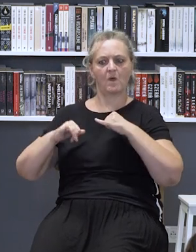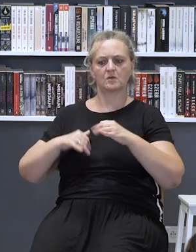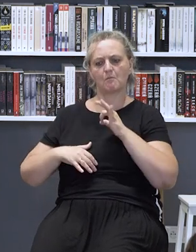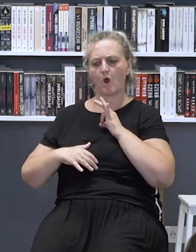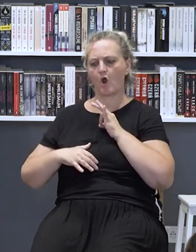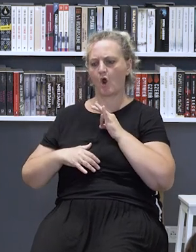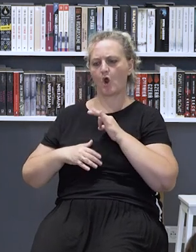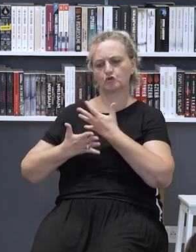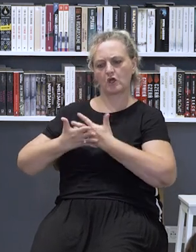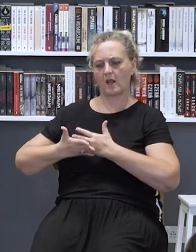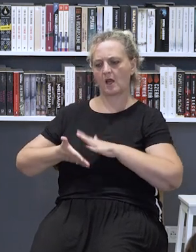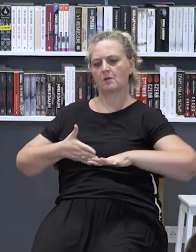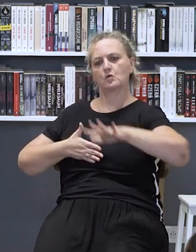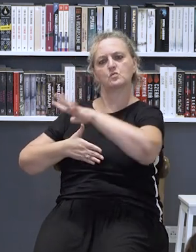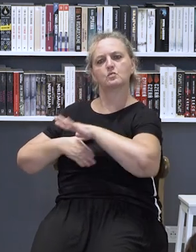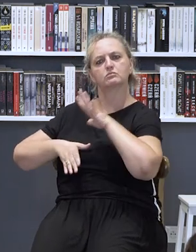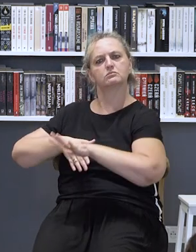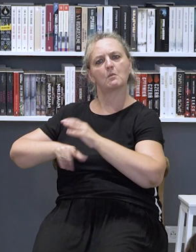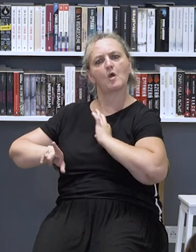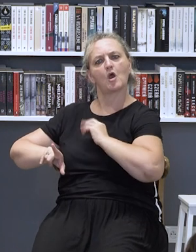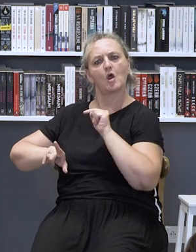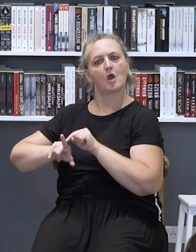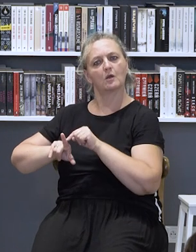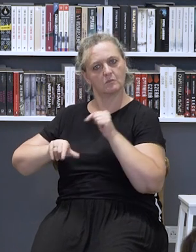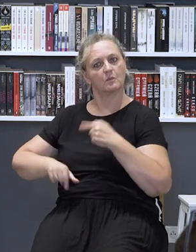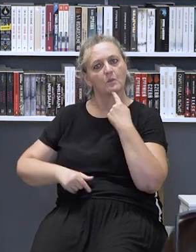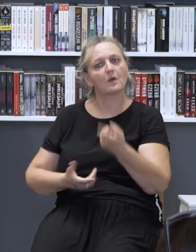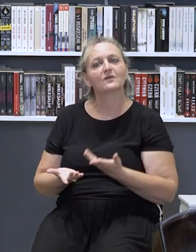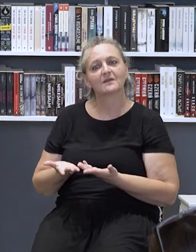jest mój. Nie?